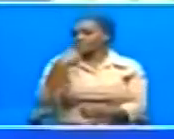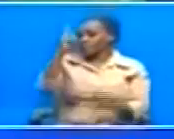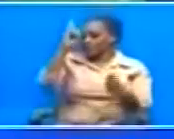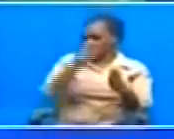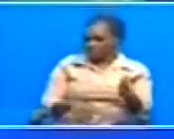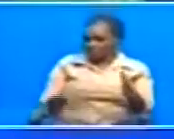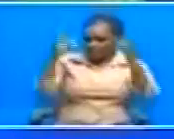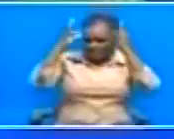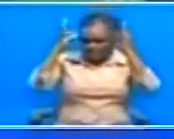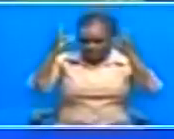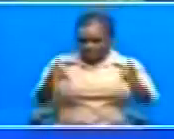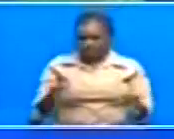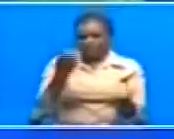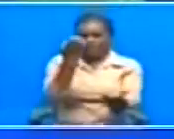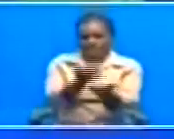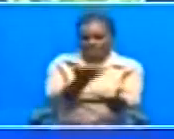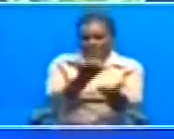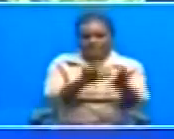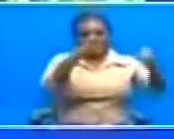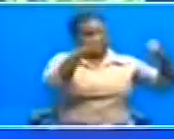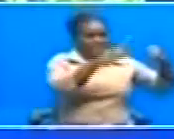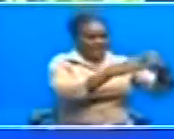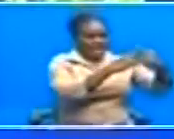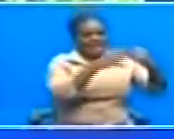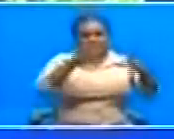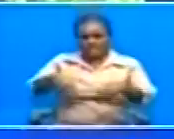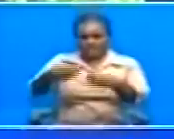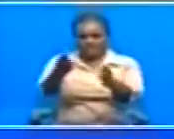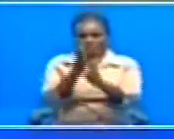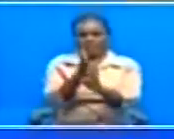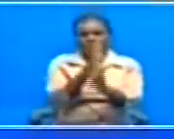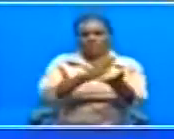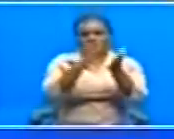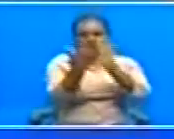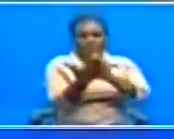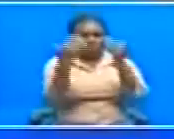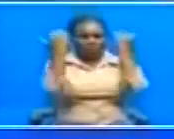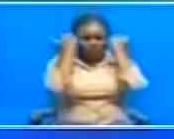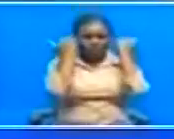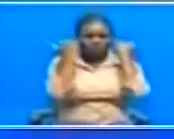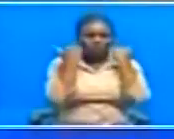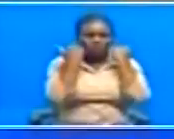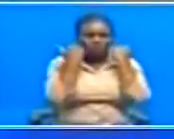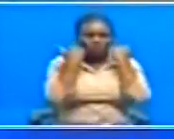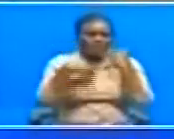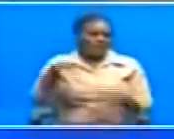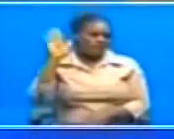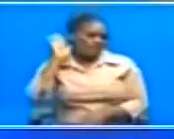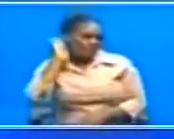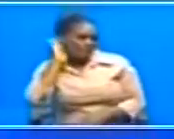Wamesema ulitolewa baada ya mashahidi tisa kutoa ushahidi wao mbele ya hakimu. About the principle of the hierarchy of the